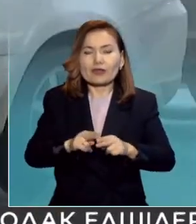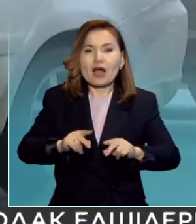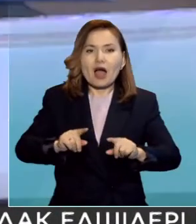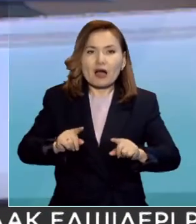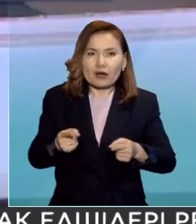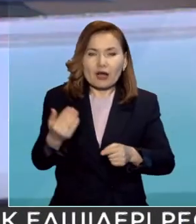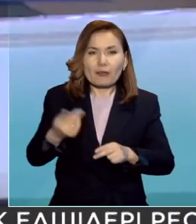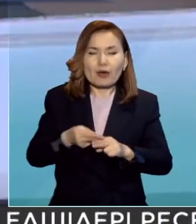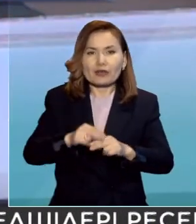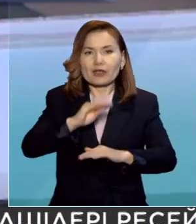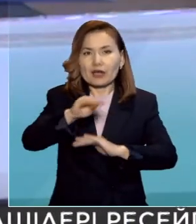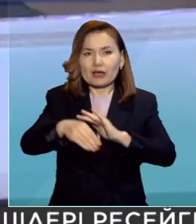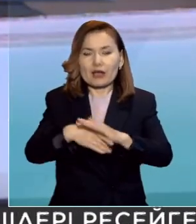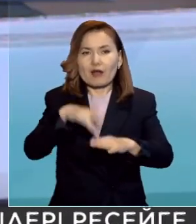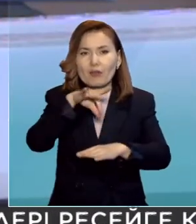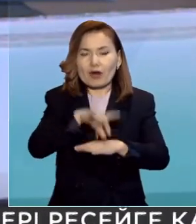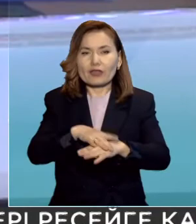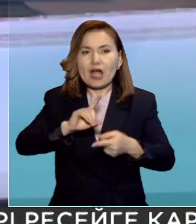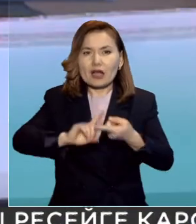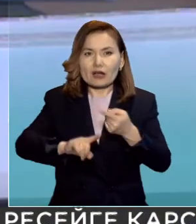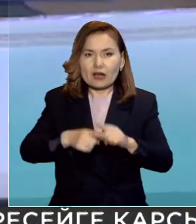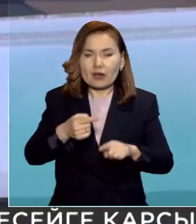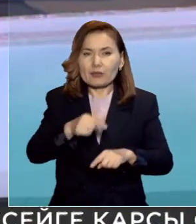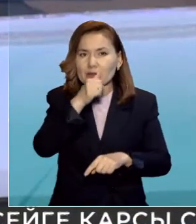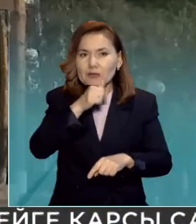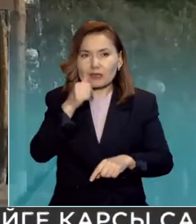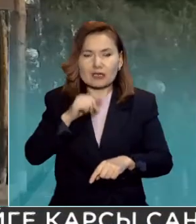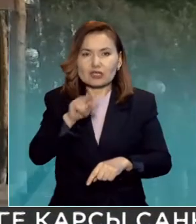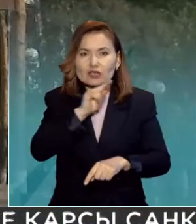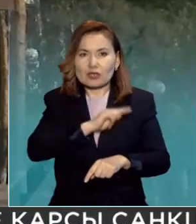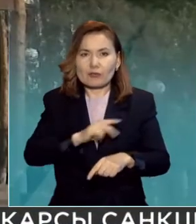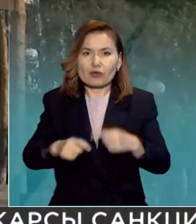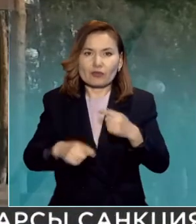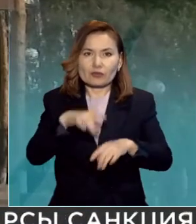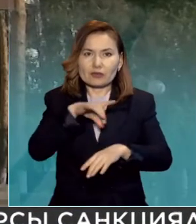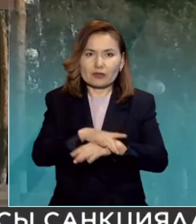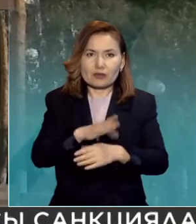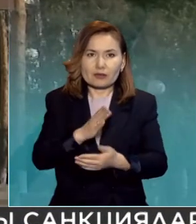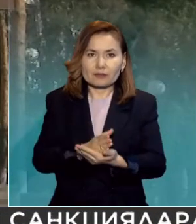екі ведомствоның ымыраласа жұмыс істеуінің нәтижесі деп мәлімдеді ішкі істер министрлігі.